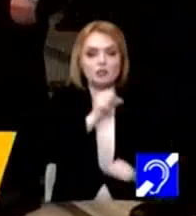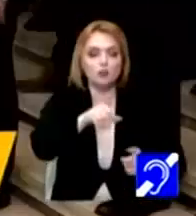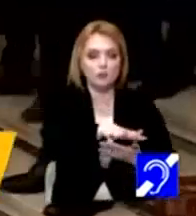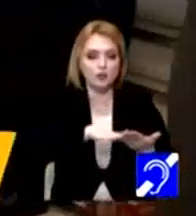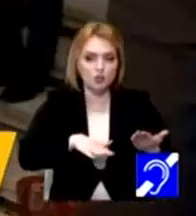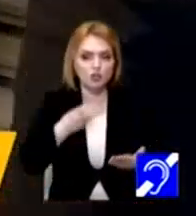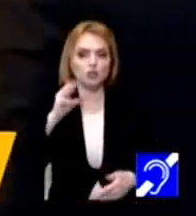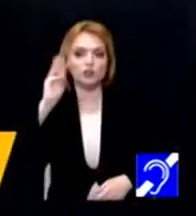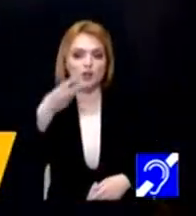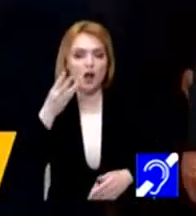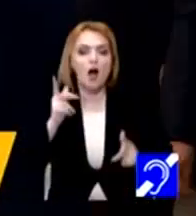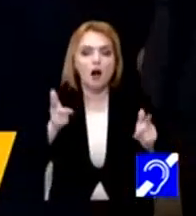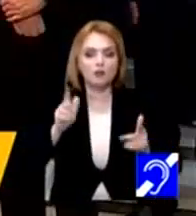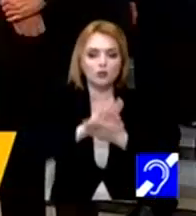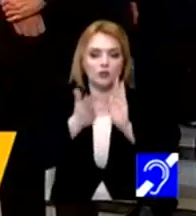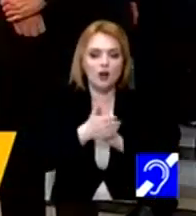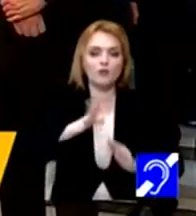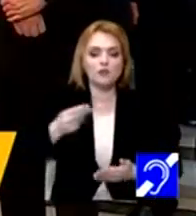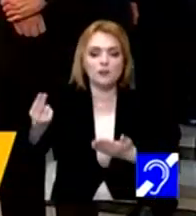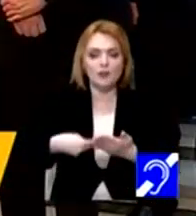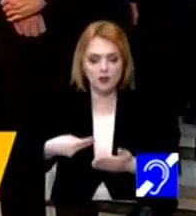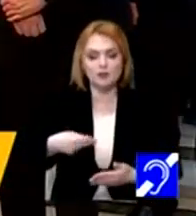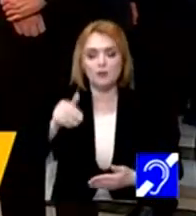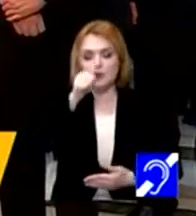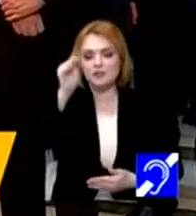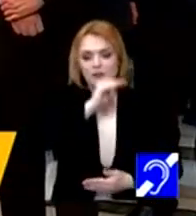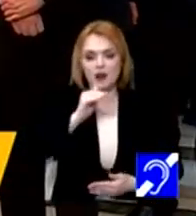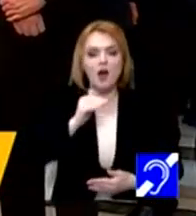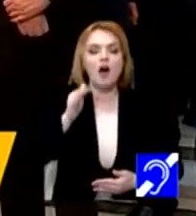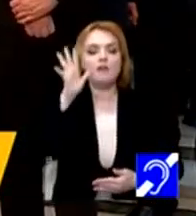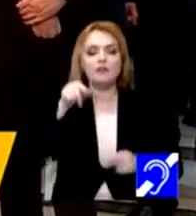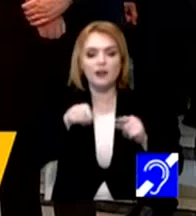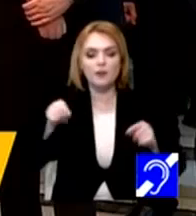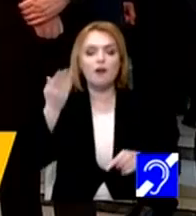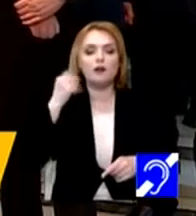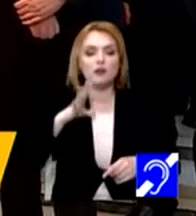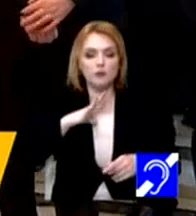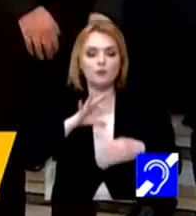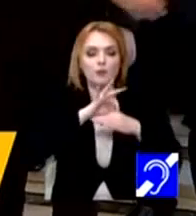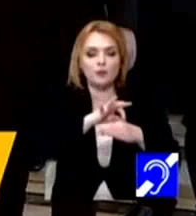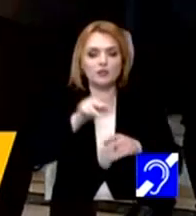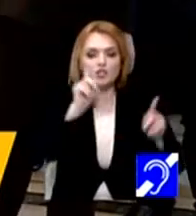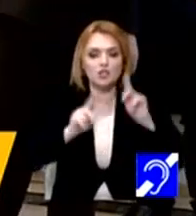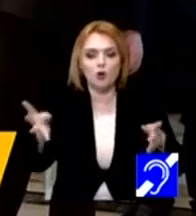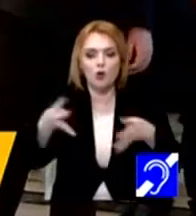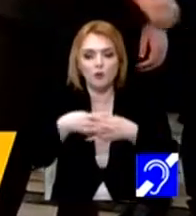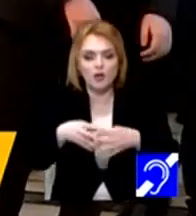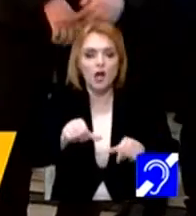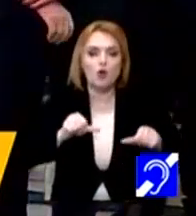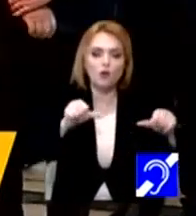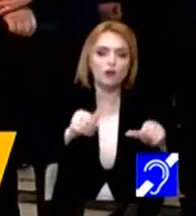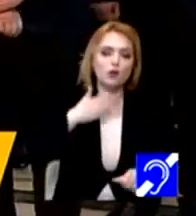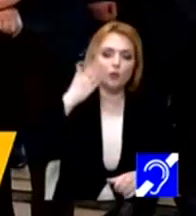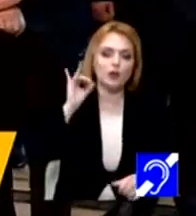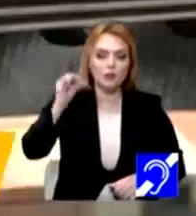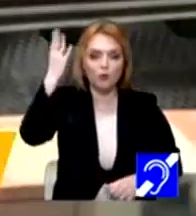ani. Acordul a fost semnat în februarie în cadrul ședinței comune a guvernelor Republicii Moldova și României. Cele 100 de milioane de euro